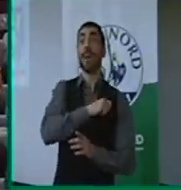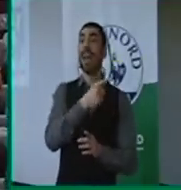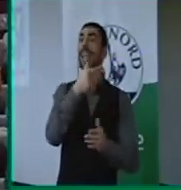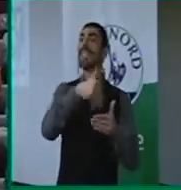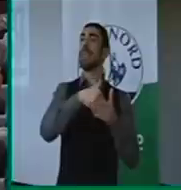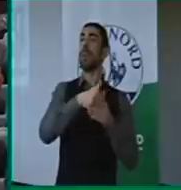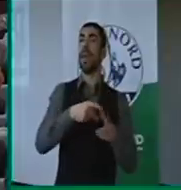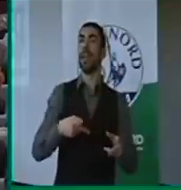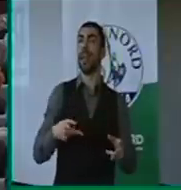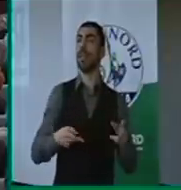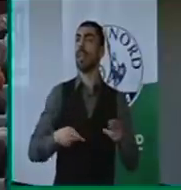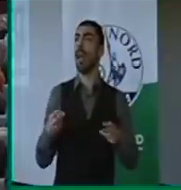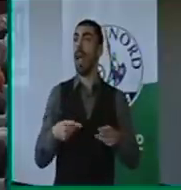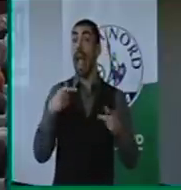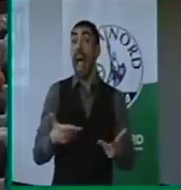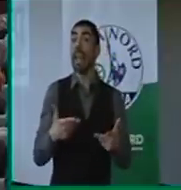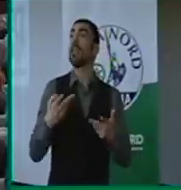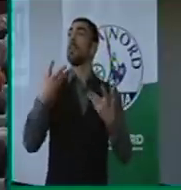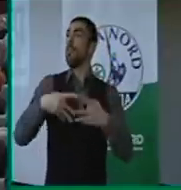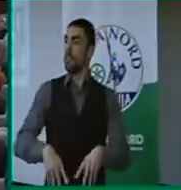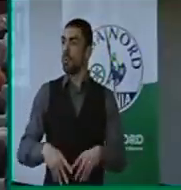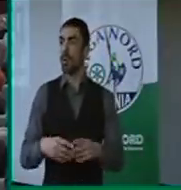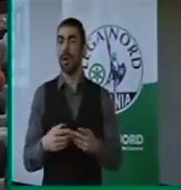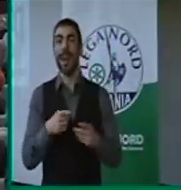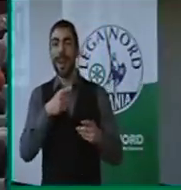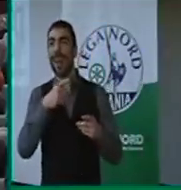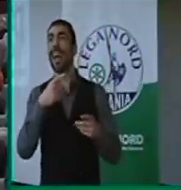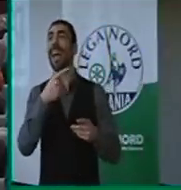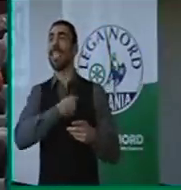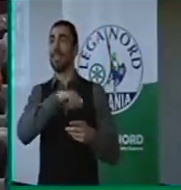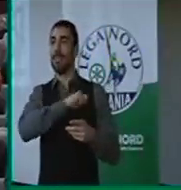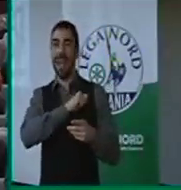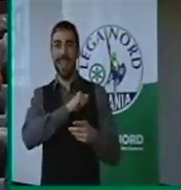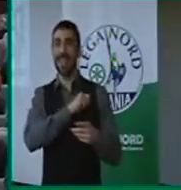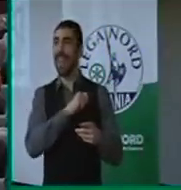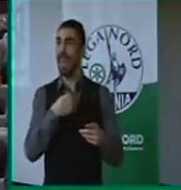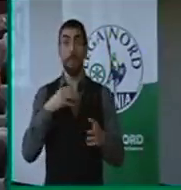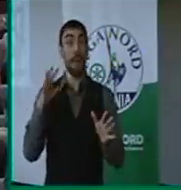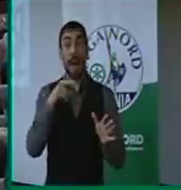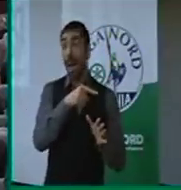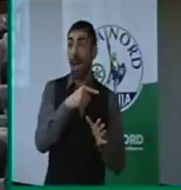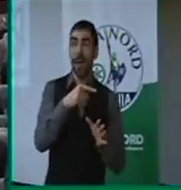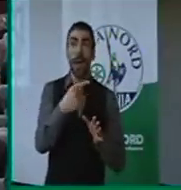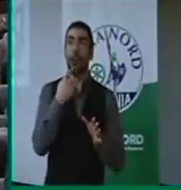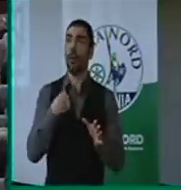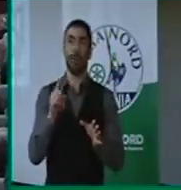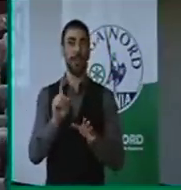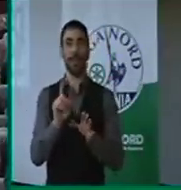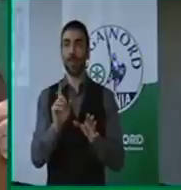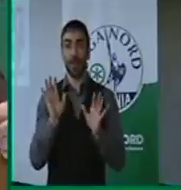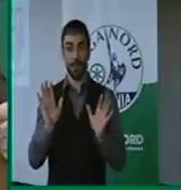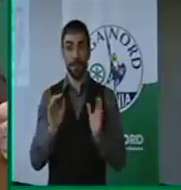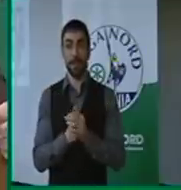stipendi adesso va bene La Spagna ha tagliato gli stipendi ma non vi dicono che